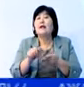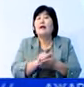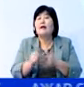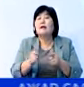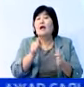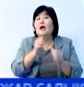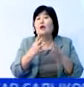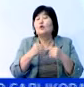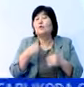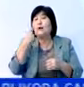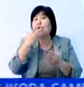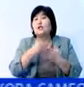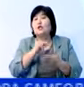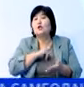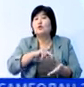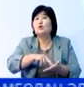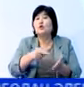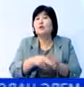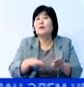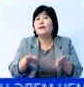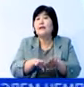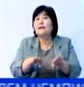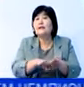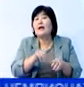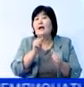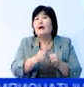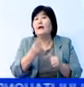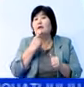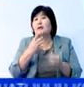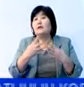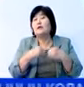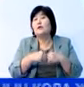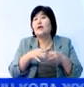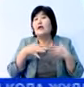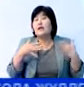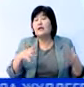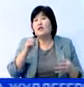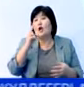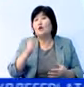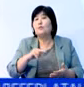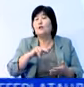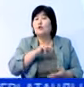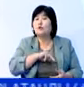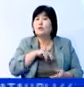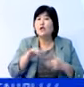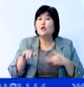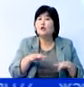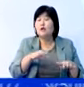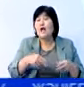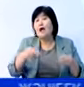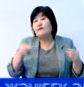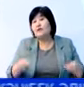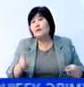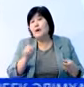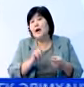Әр отбасының жеке жұмыс жоспарына сәйкес, әр аз қамтылған отбасылармен кешенді әлеуметтік жұмыстар жүргізіп,